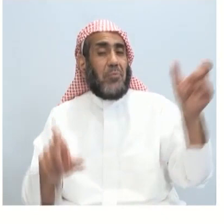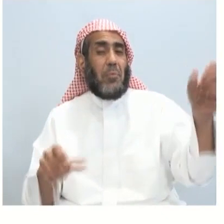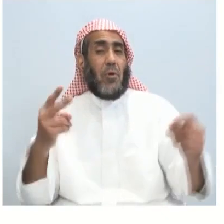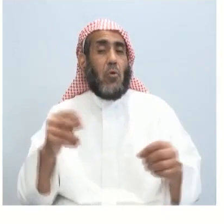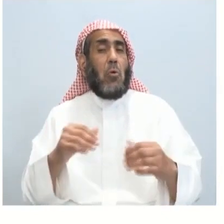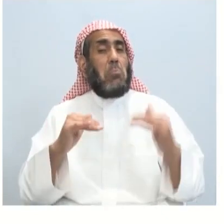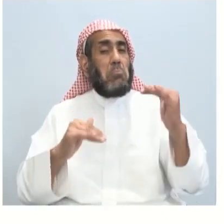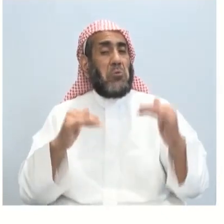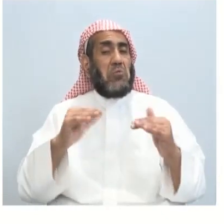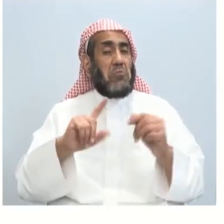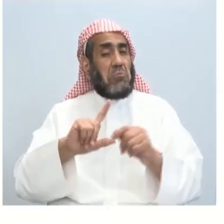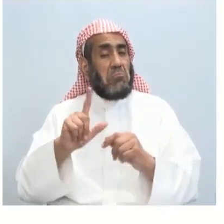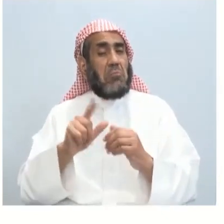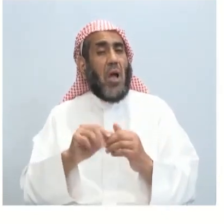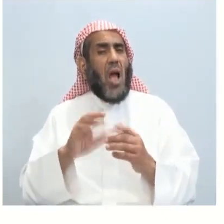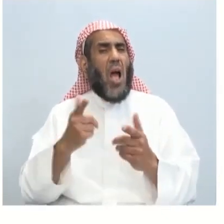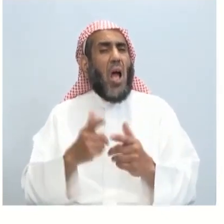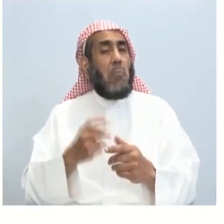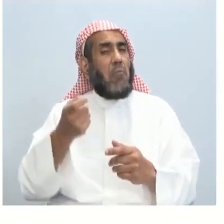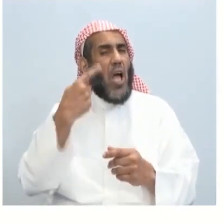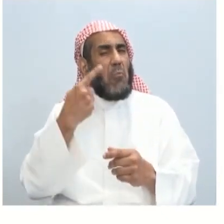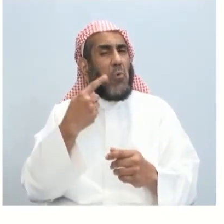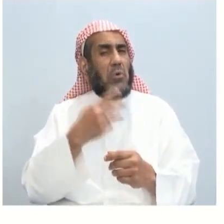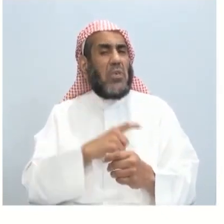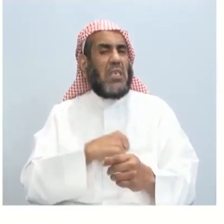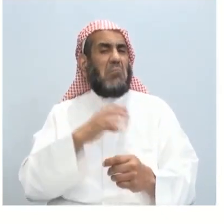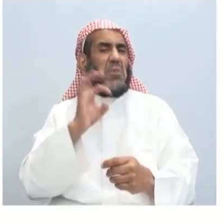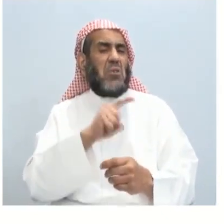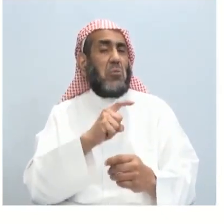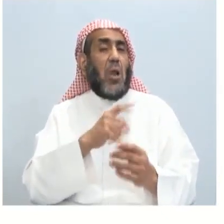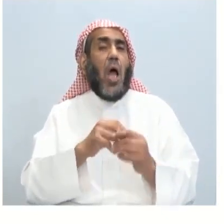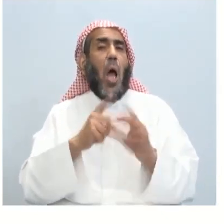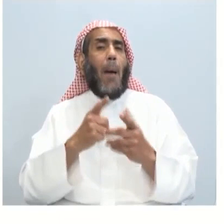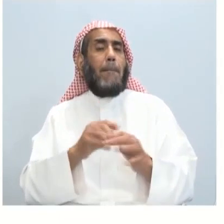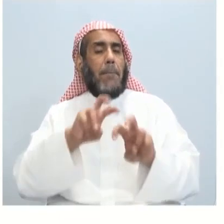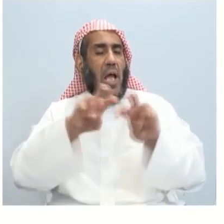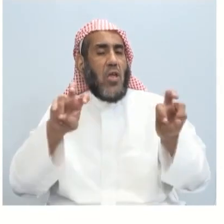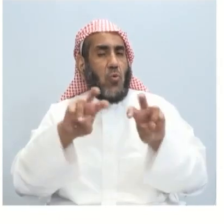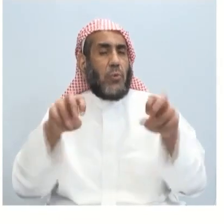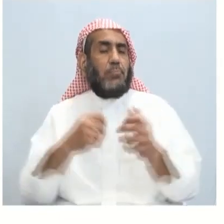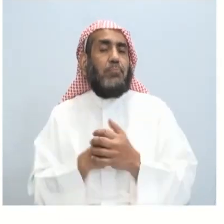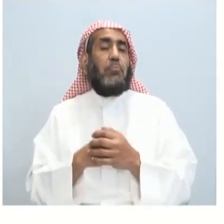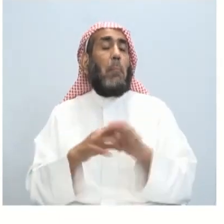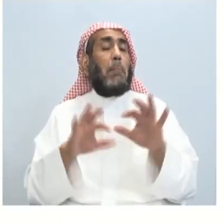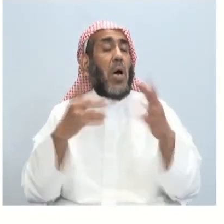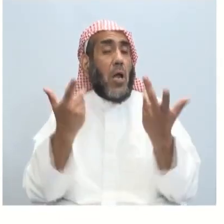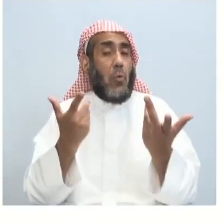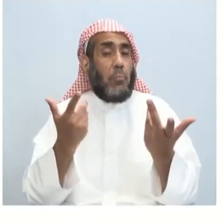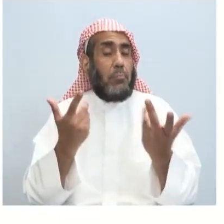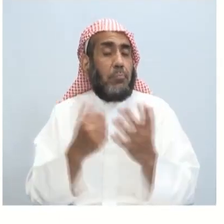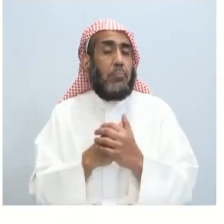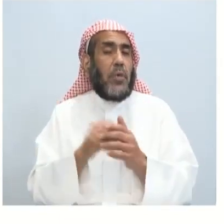انهم منصفون ام فاهمون ام حاقدون ام باحثون ما